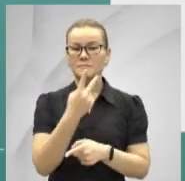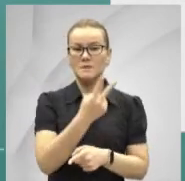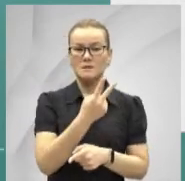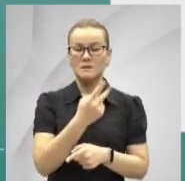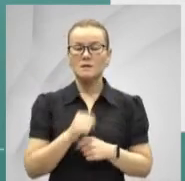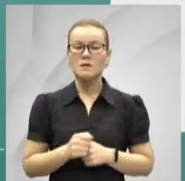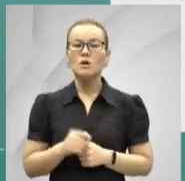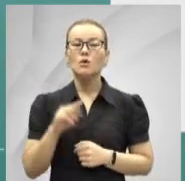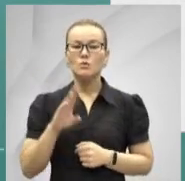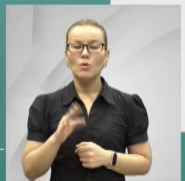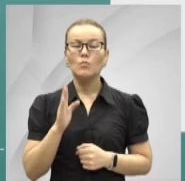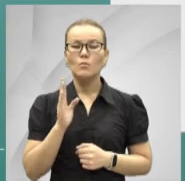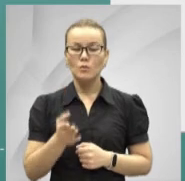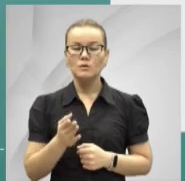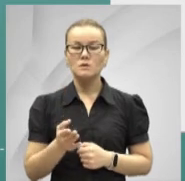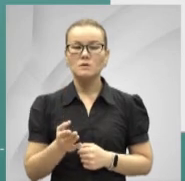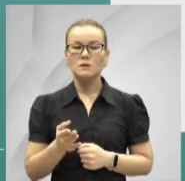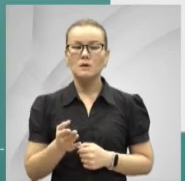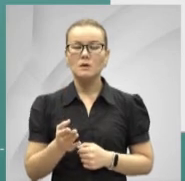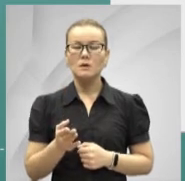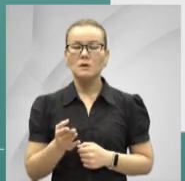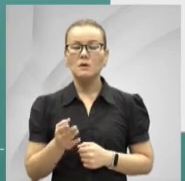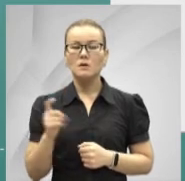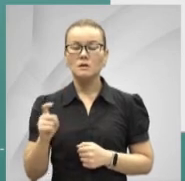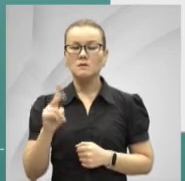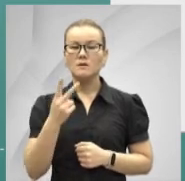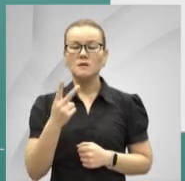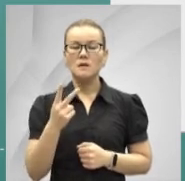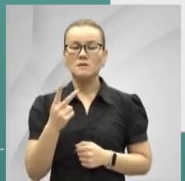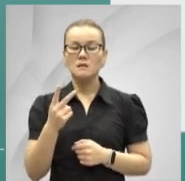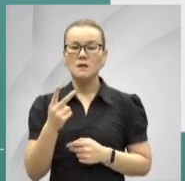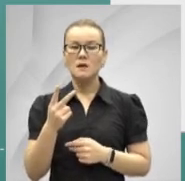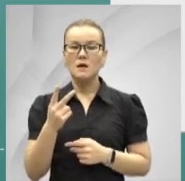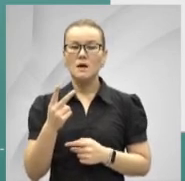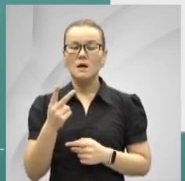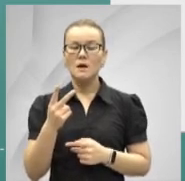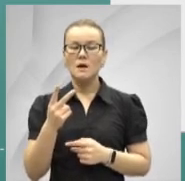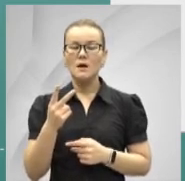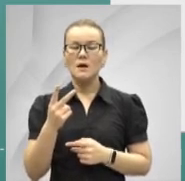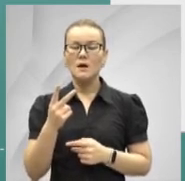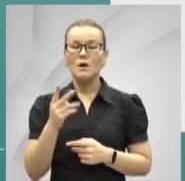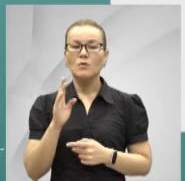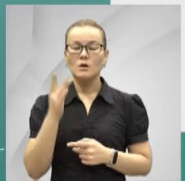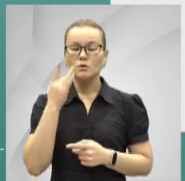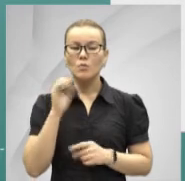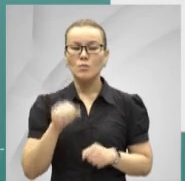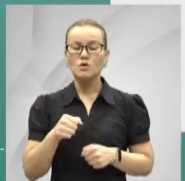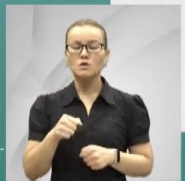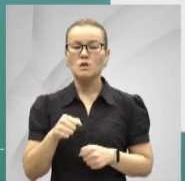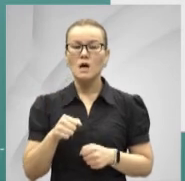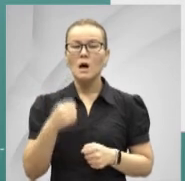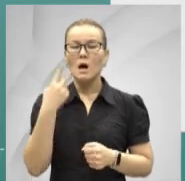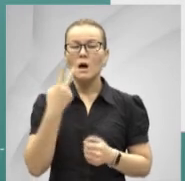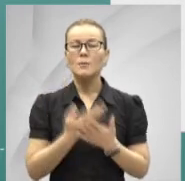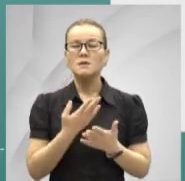то наше уравнение из биквадратного превратится в квадратное, которое можно представить в виде как t в